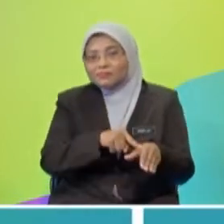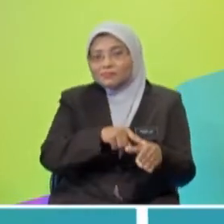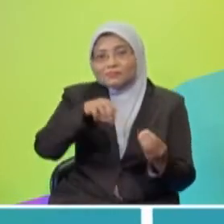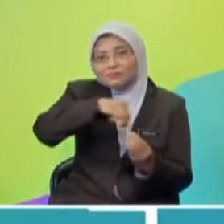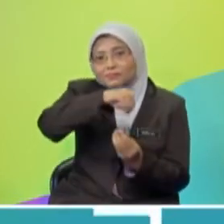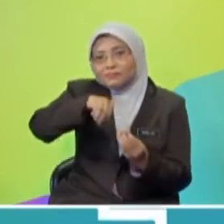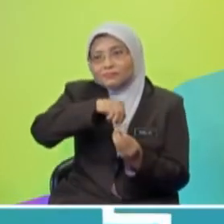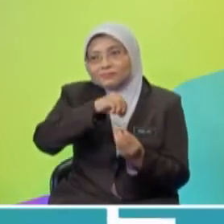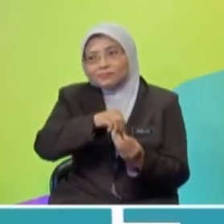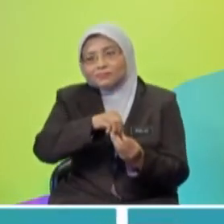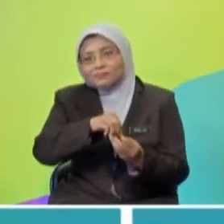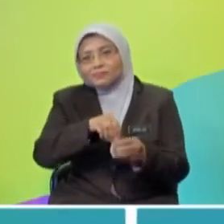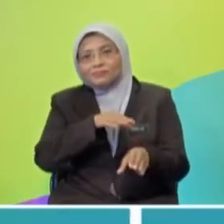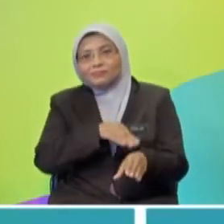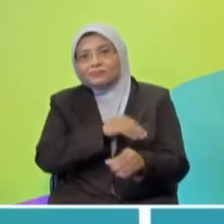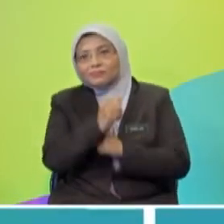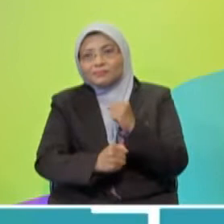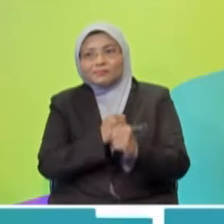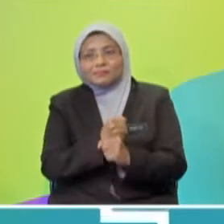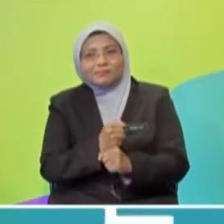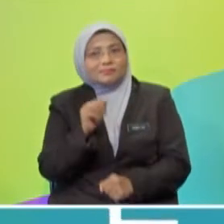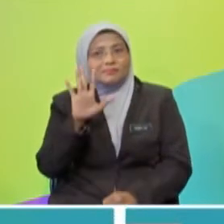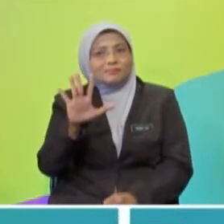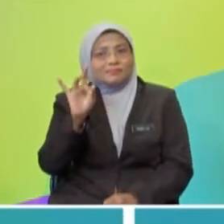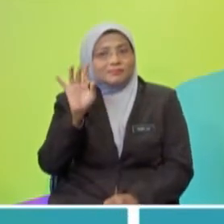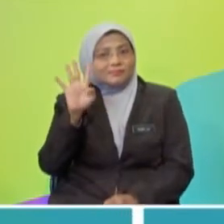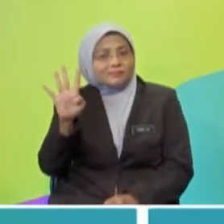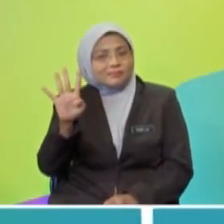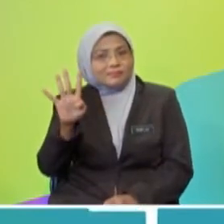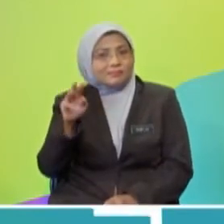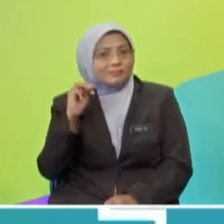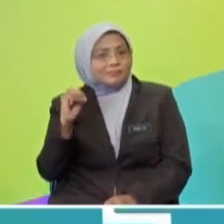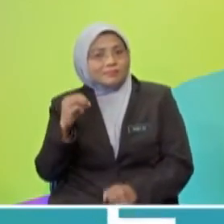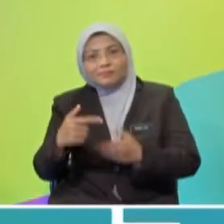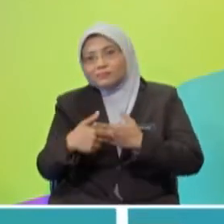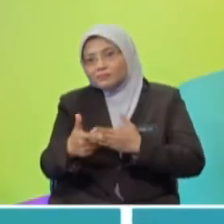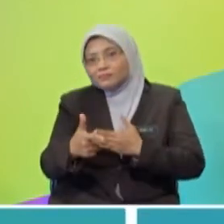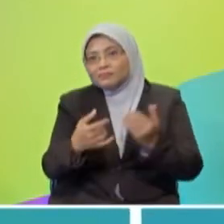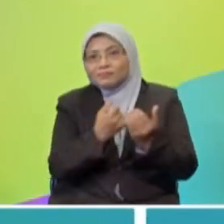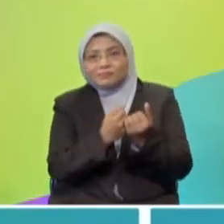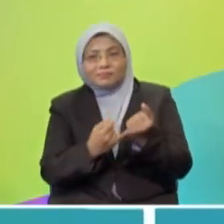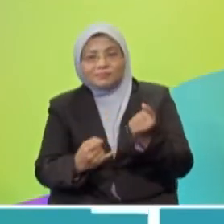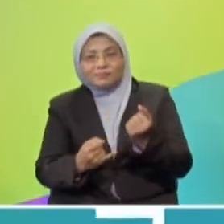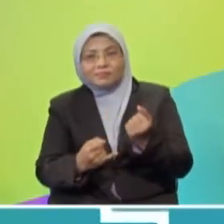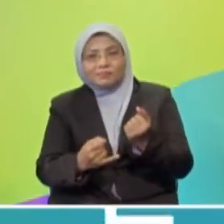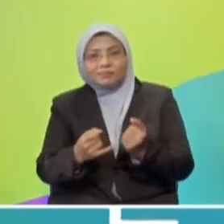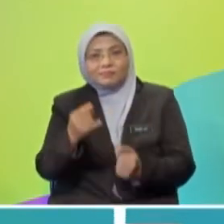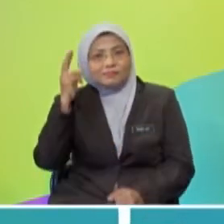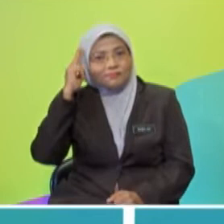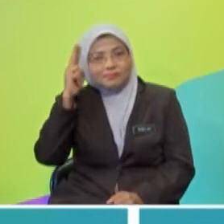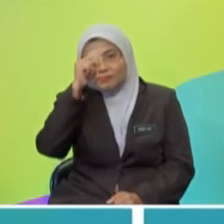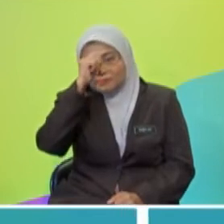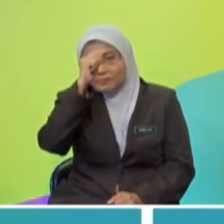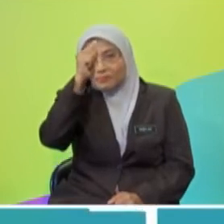eh pada tahun 584 masih selepas kelahiran Rasulullah Shallallahu Alaihi